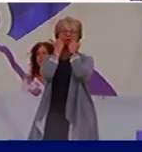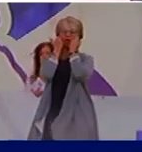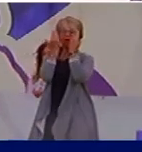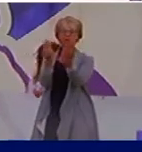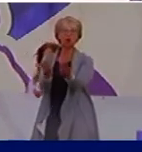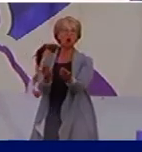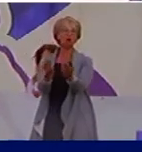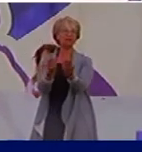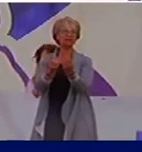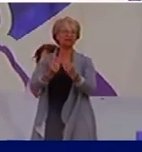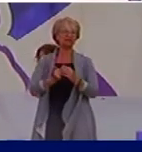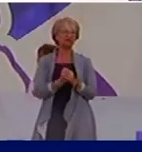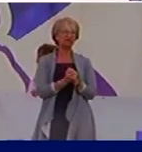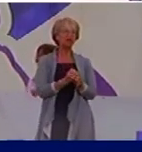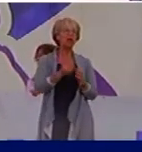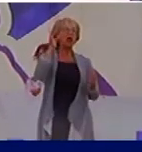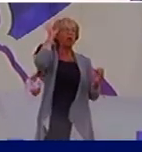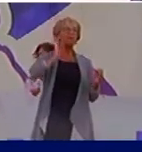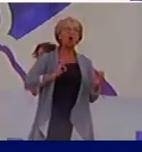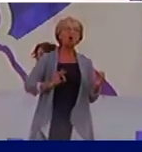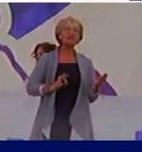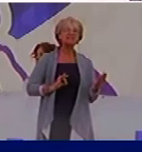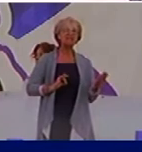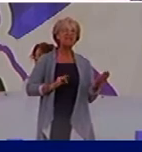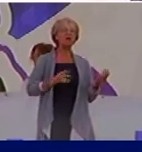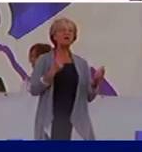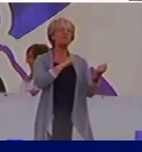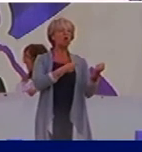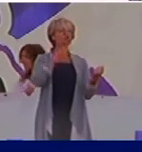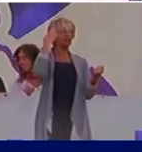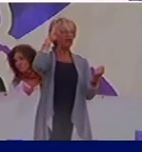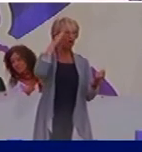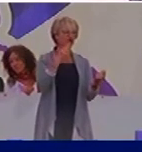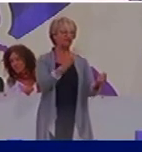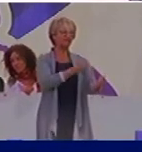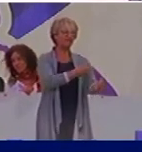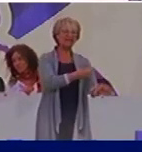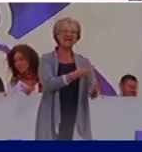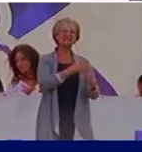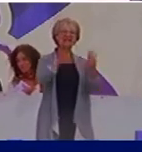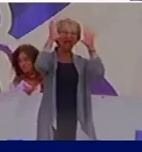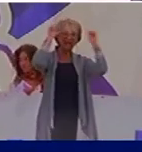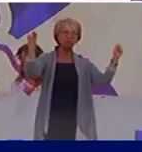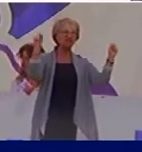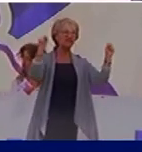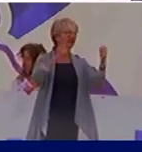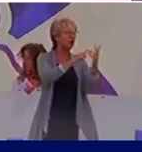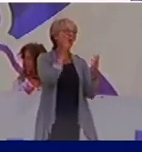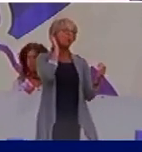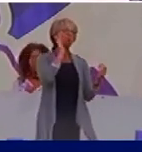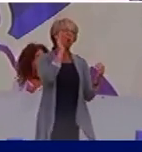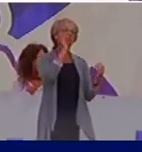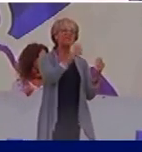Ma vergognati! La polizia, le forze dell'ordine, la guardia di finanza, i carabinieri sono quelli che